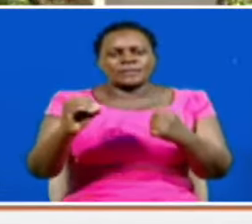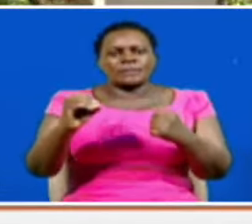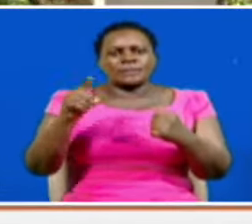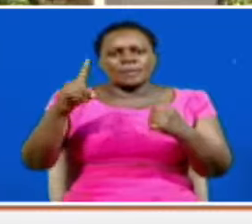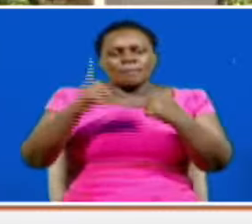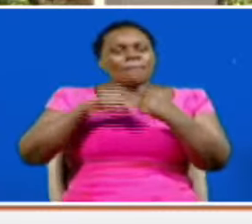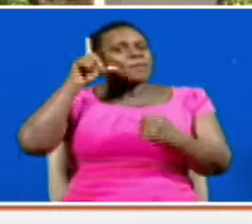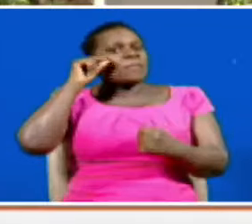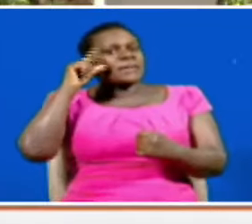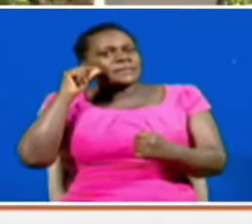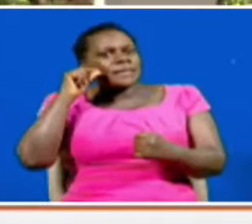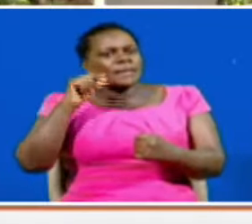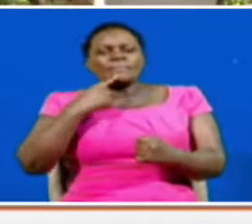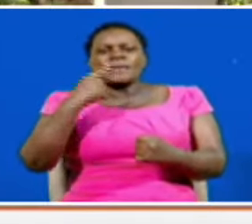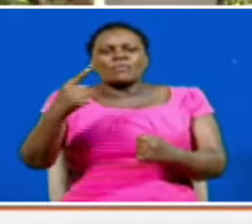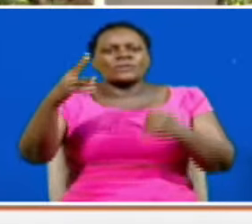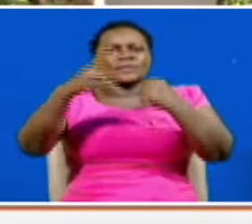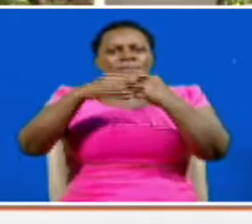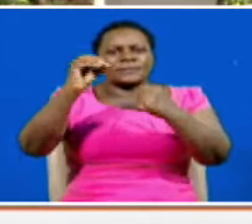190.66 Mombasa,